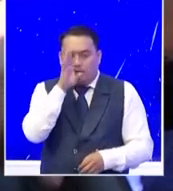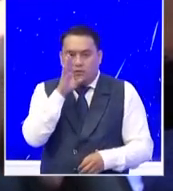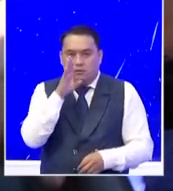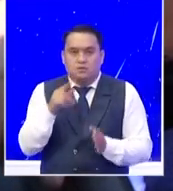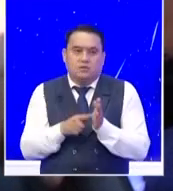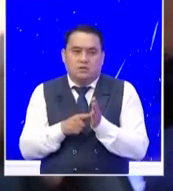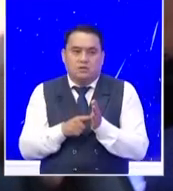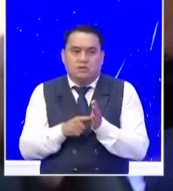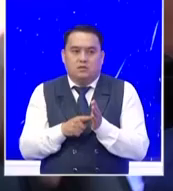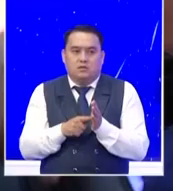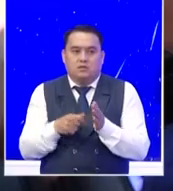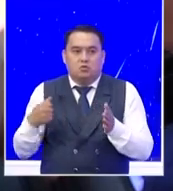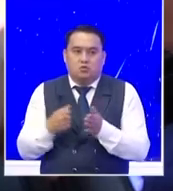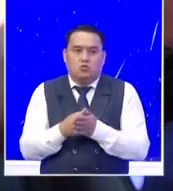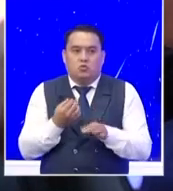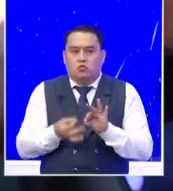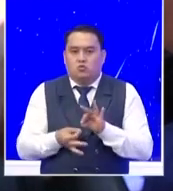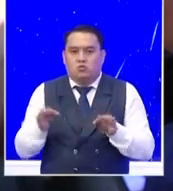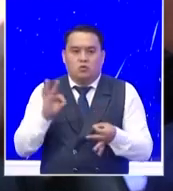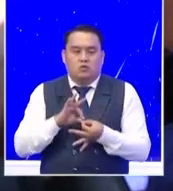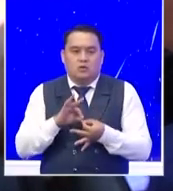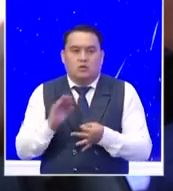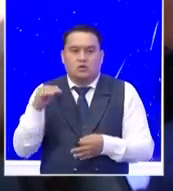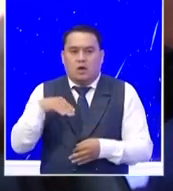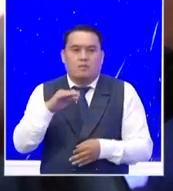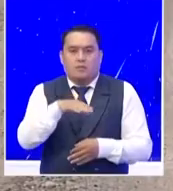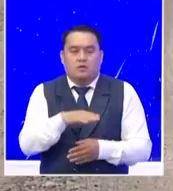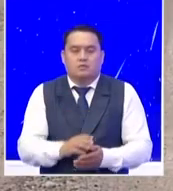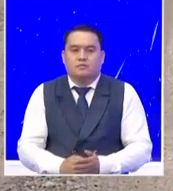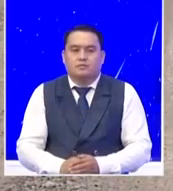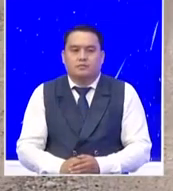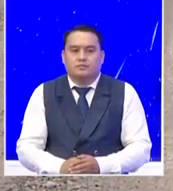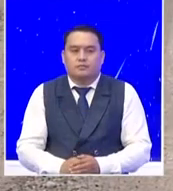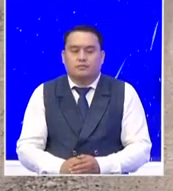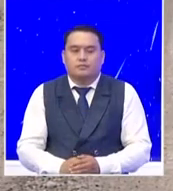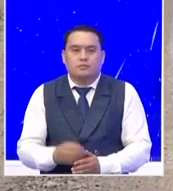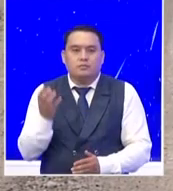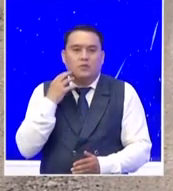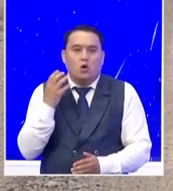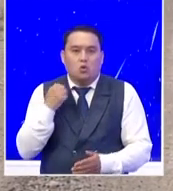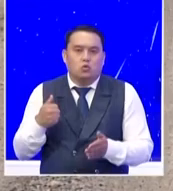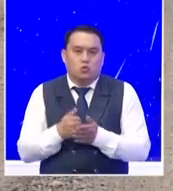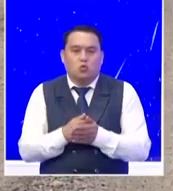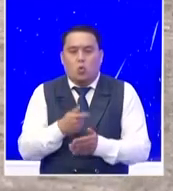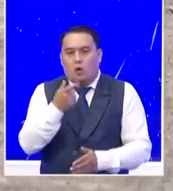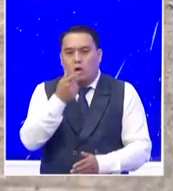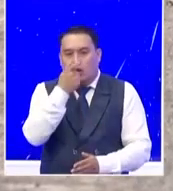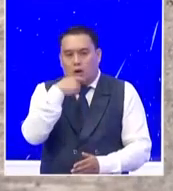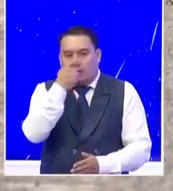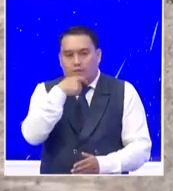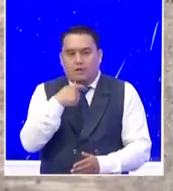шыққам 8, енді келе жатырмын, жету қиындау кішкене сол жағынан. Осы ямаларда покрышка жарылып отыр. Бұл Сарыөзектен бастап Көктал елді мекеніне апаратын